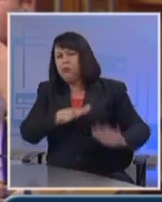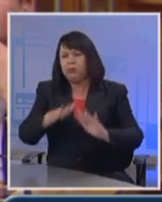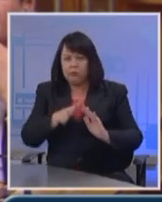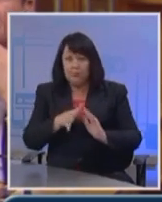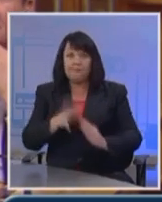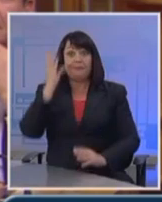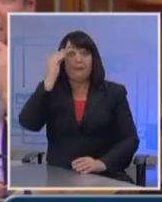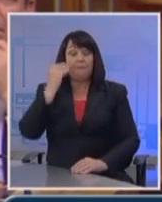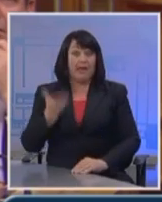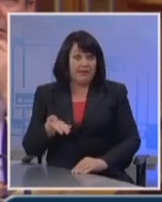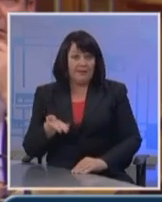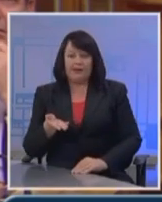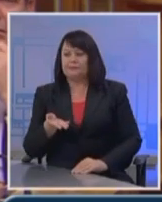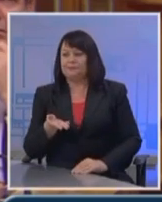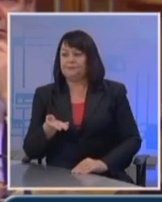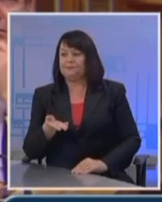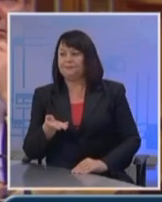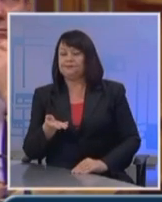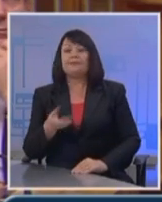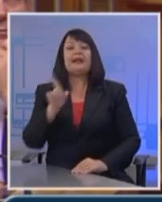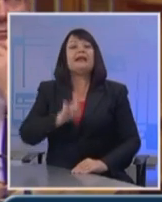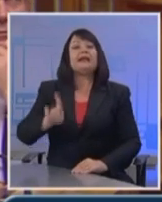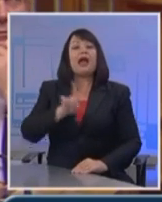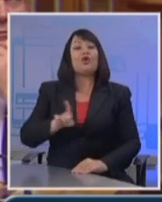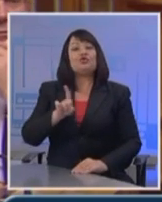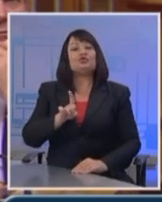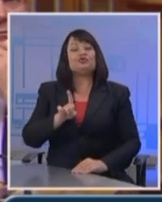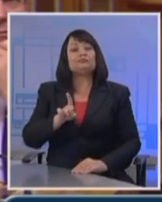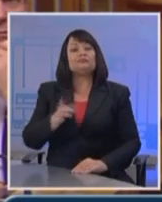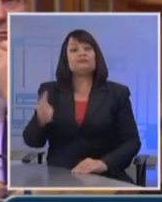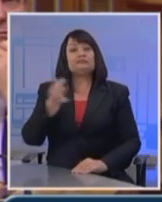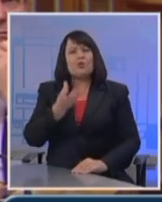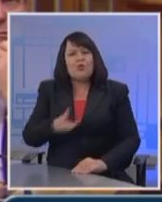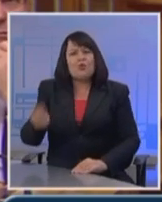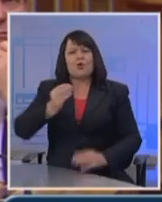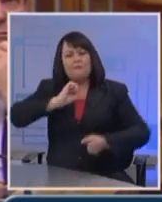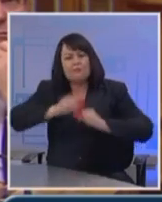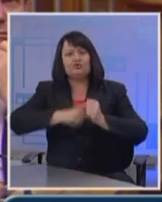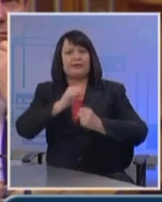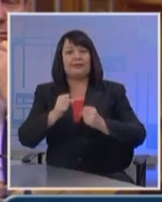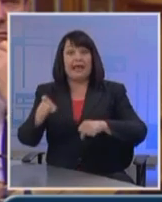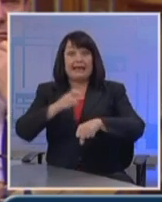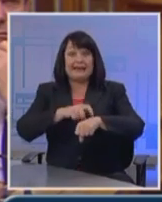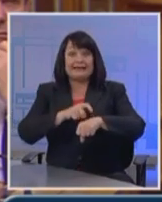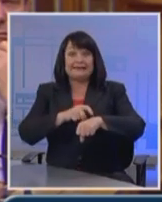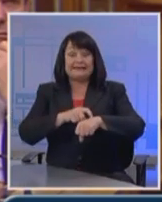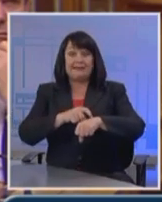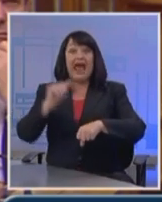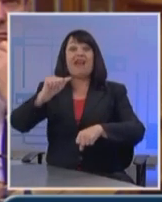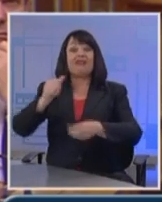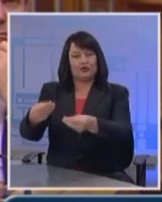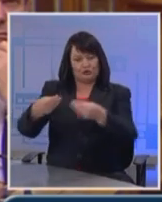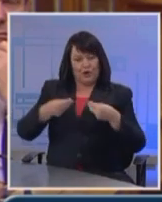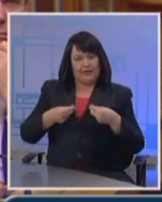μάθαμε ότι ο κύριος Μητσοτάκης έκανε μια πολύ μεγάλη προσπάθεια τη στιγμή που εγώ πήρα το δακτυλίδι από τον